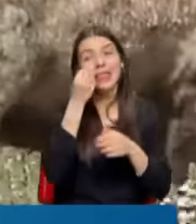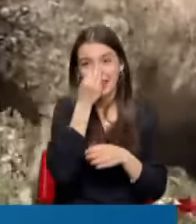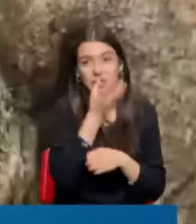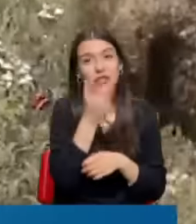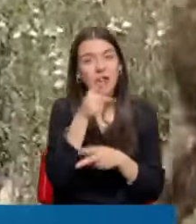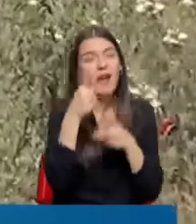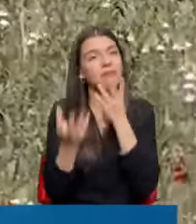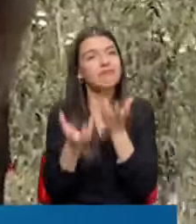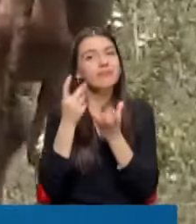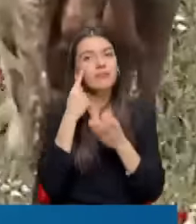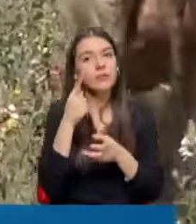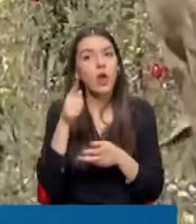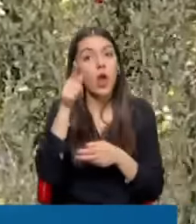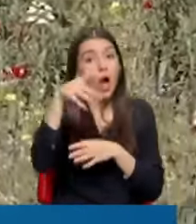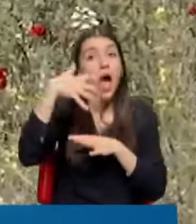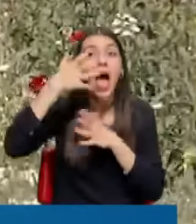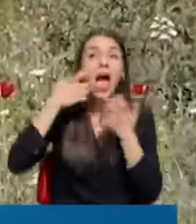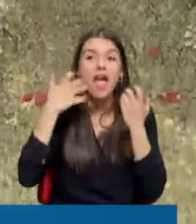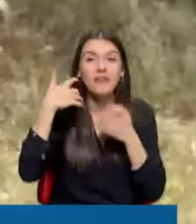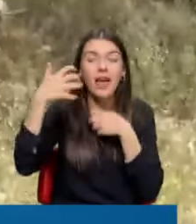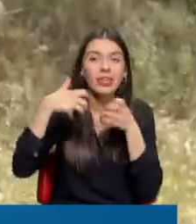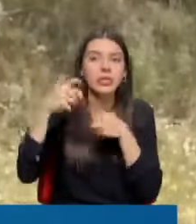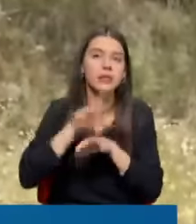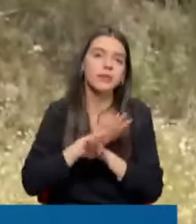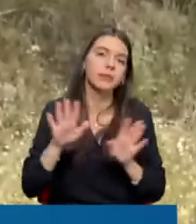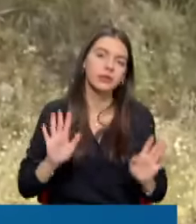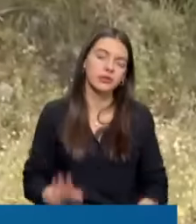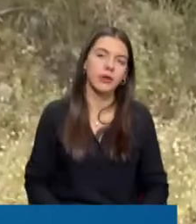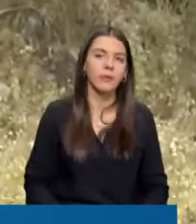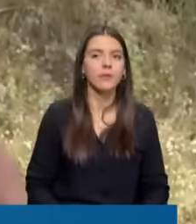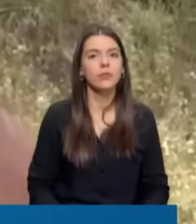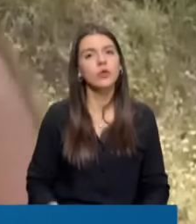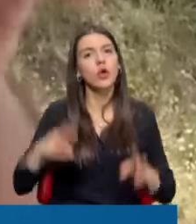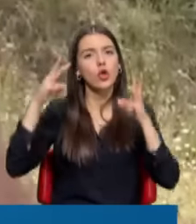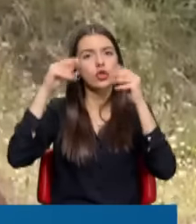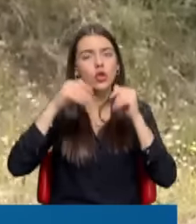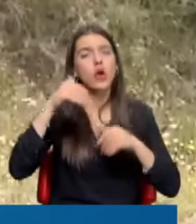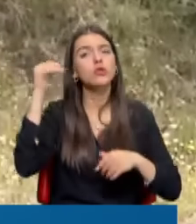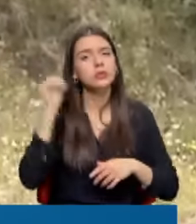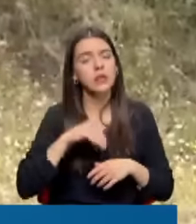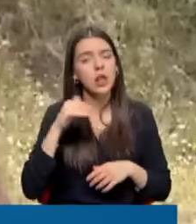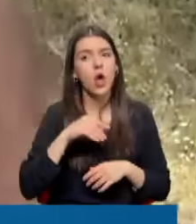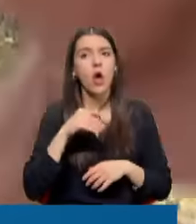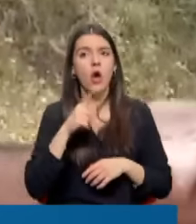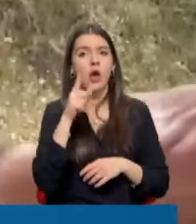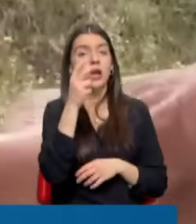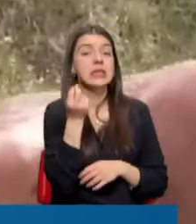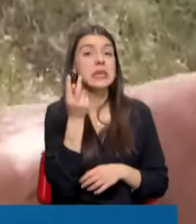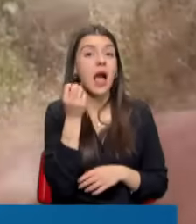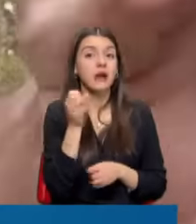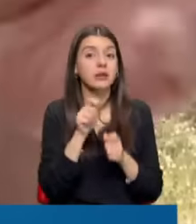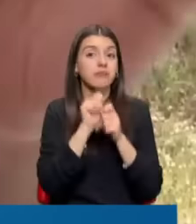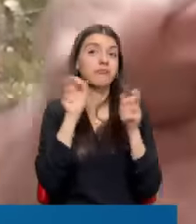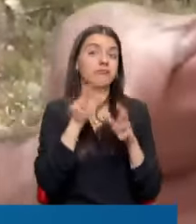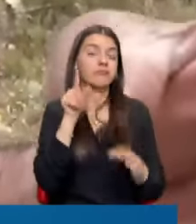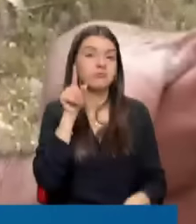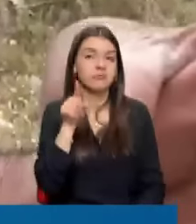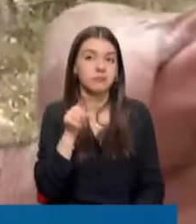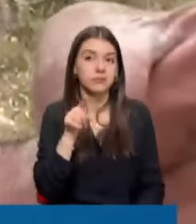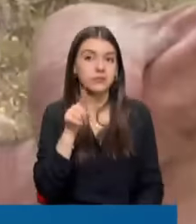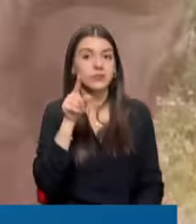tarlalarını da, o tarlalarda otlayan hayvanları da. Dinamit tozundan bir hava geliyor. Çünkü kartojen savuruyor bura. 8-10